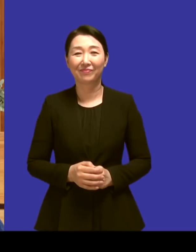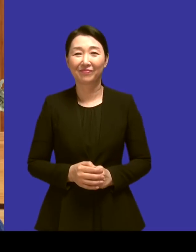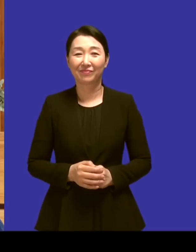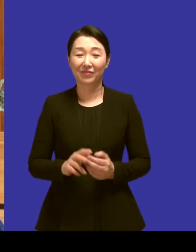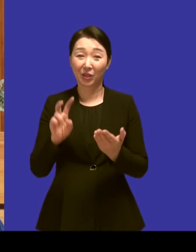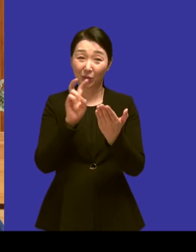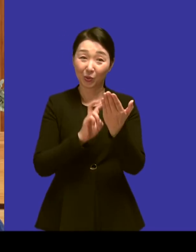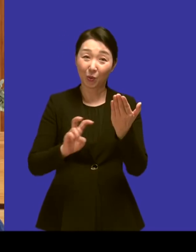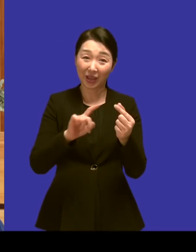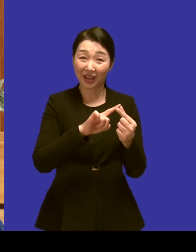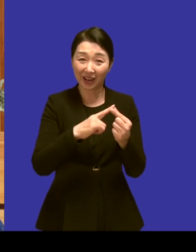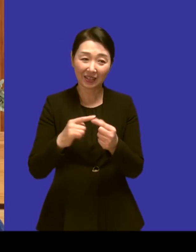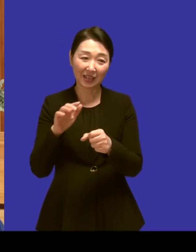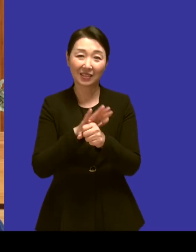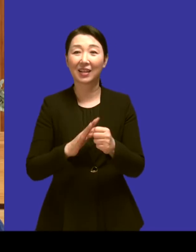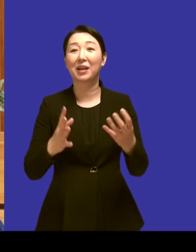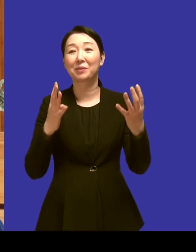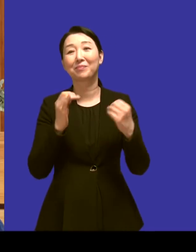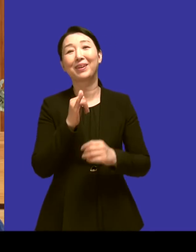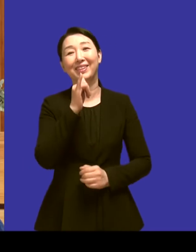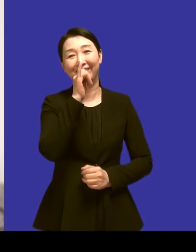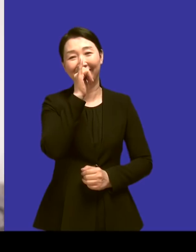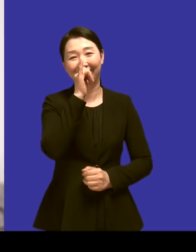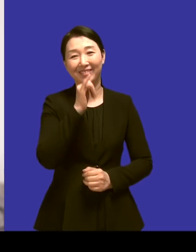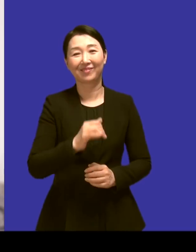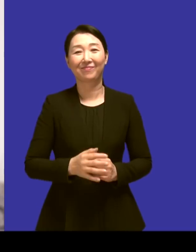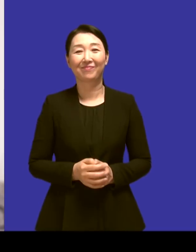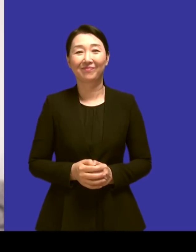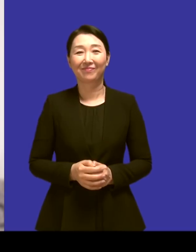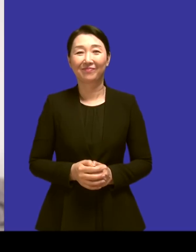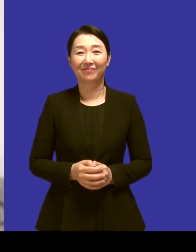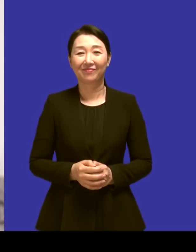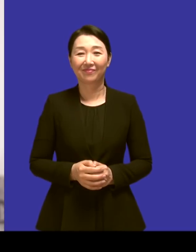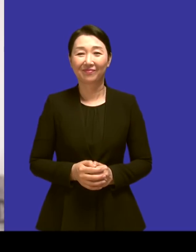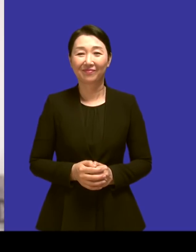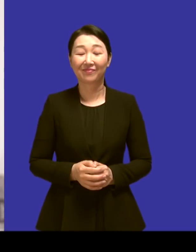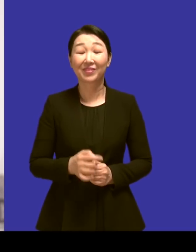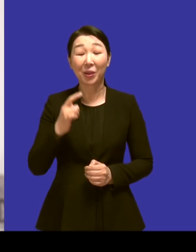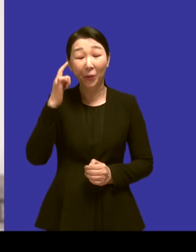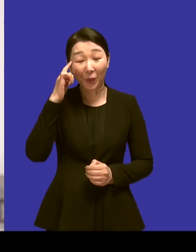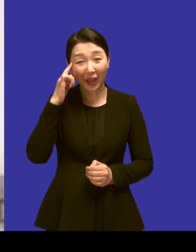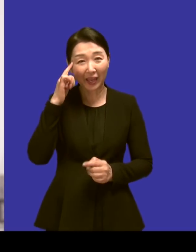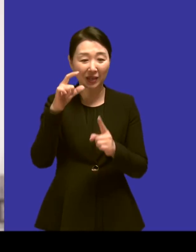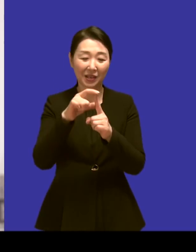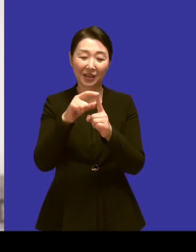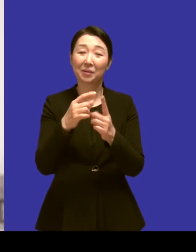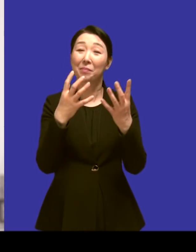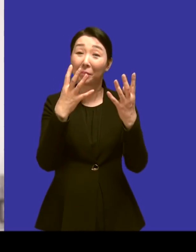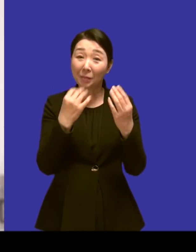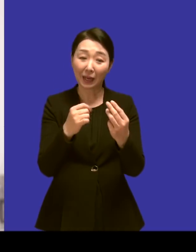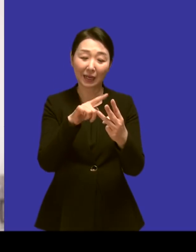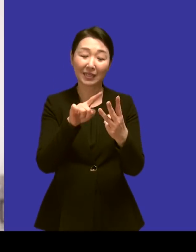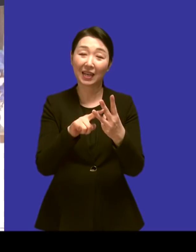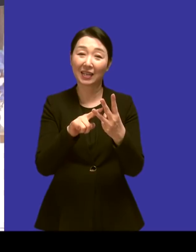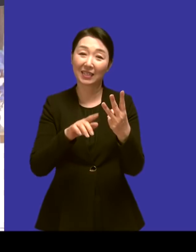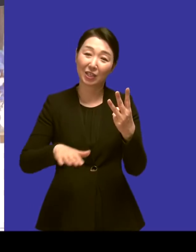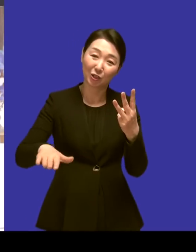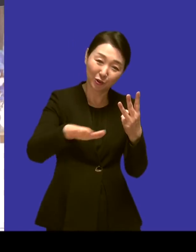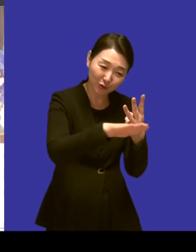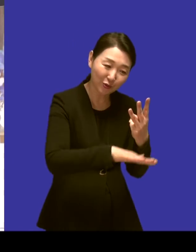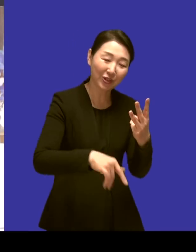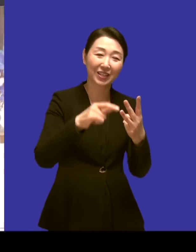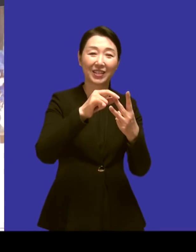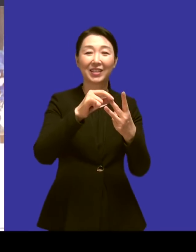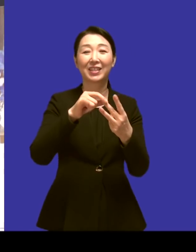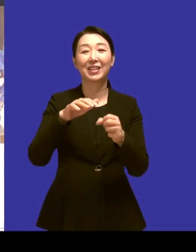유독 사랑이라는 단어가 참 많이 들어있는 것 같아요. 그죠? 세 가지가 참 많아요. 우리란 단어가 많고요. 우리, 예. 사랑이란 단어도 사랑.